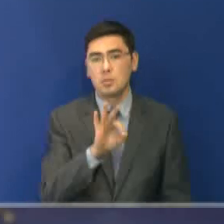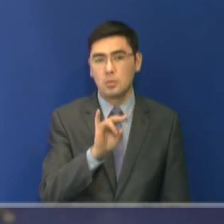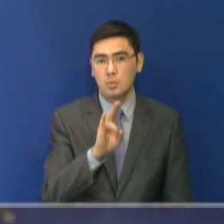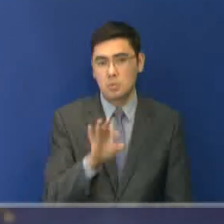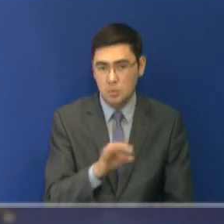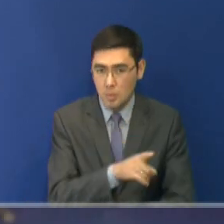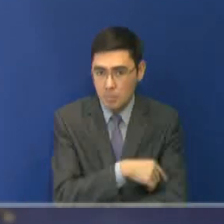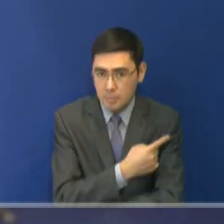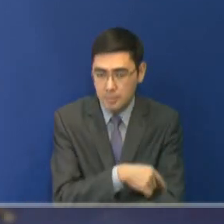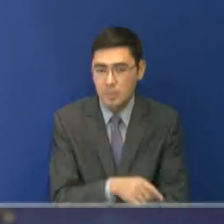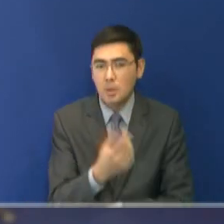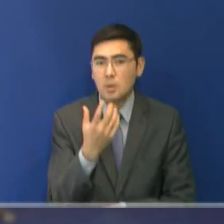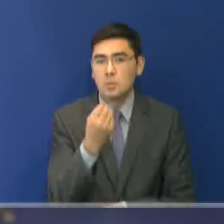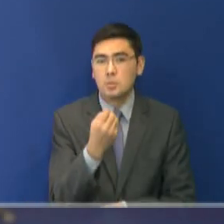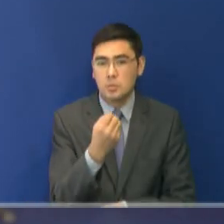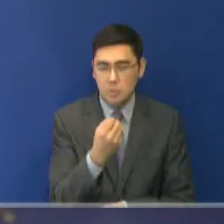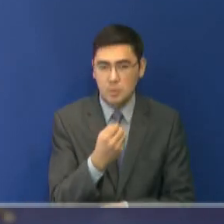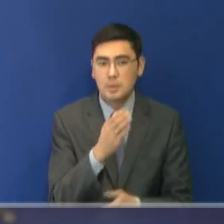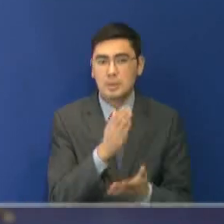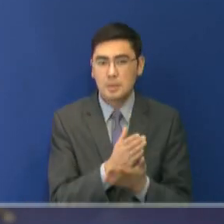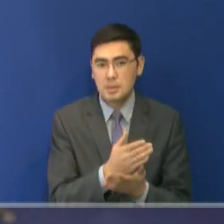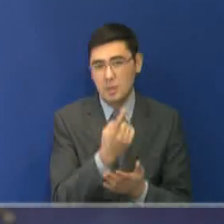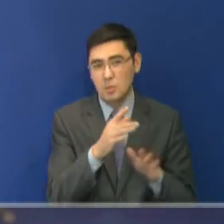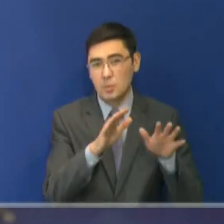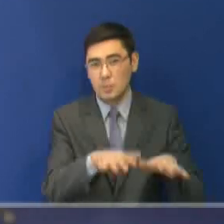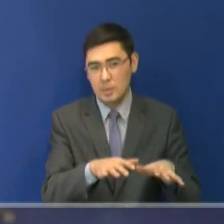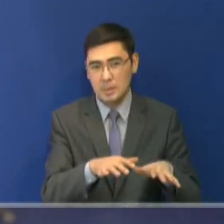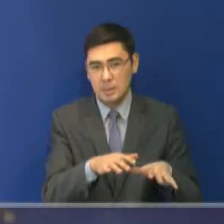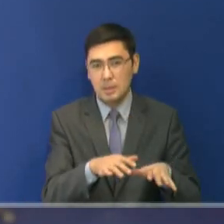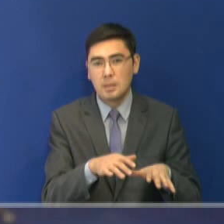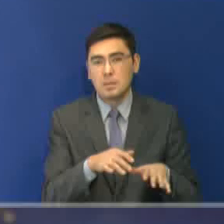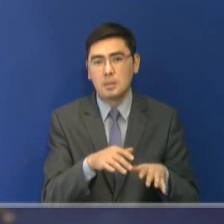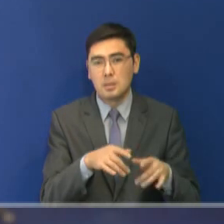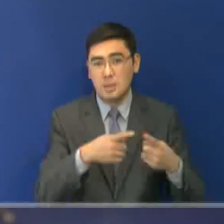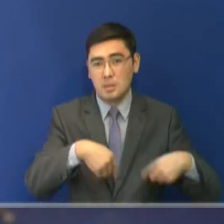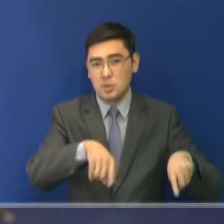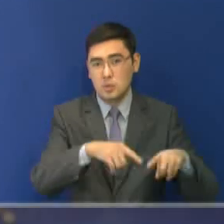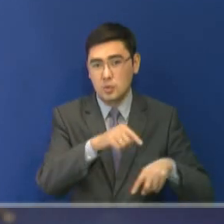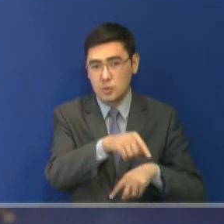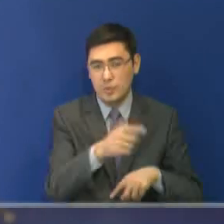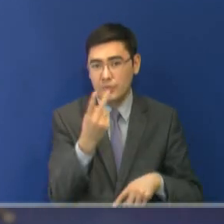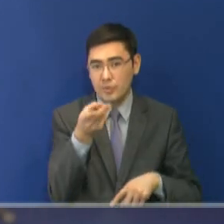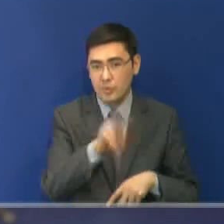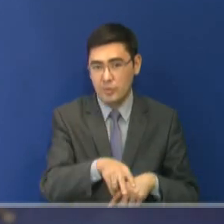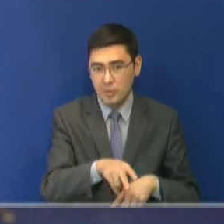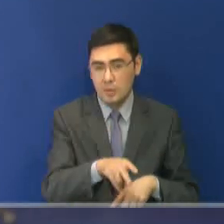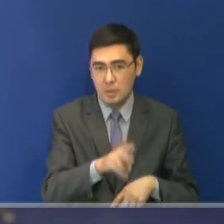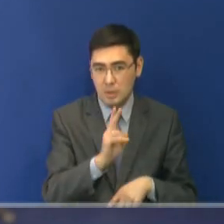онкодиспансере и в ЦМИРе. В ЦМИРе есть два КТ, один КТ работает только для